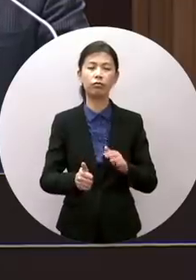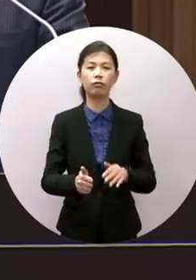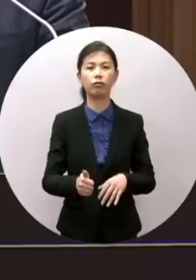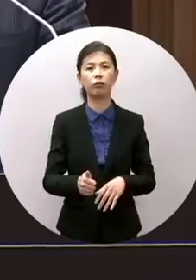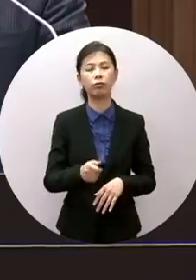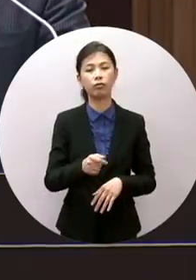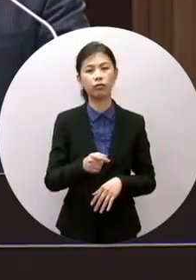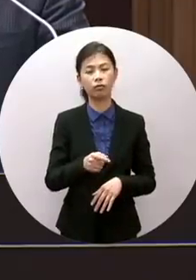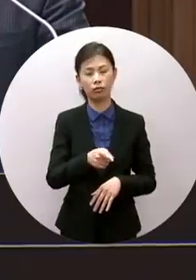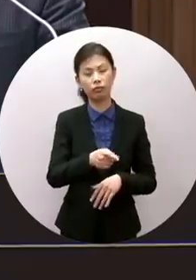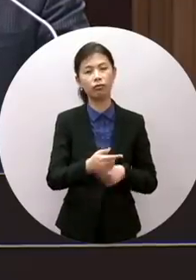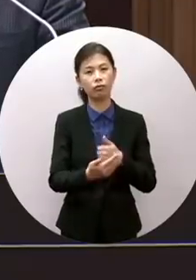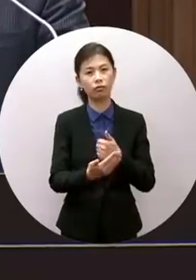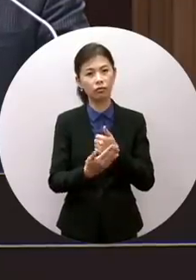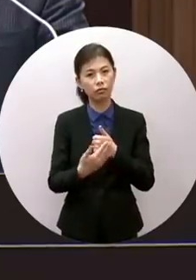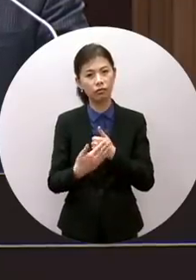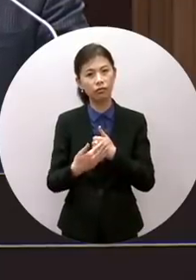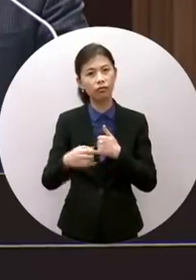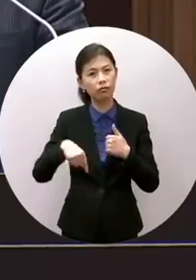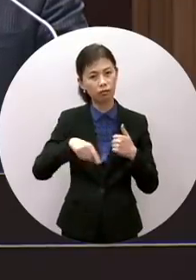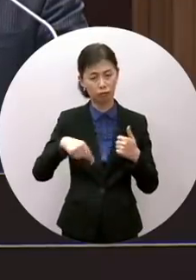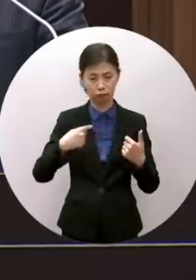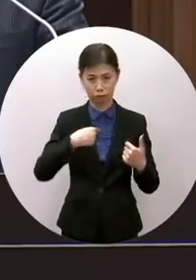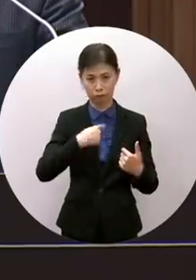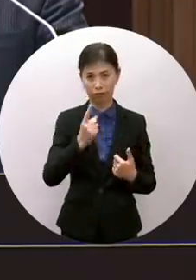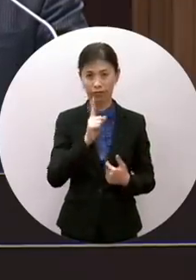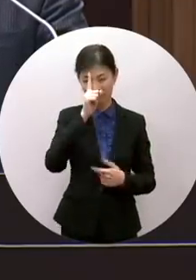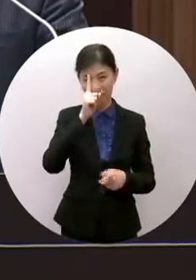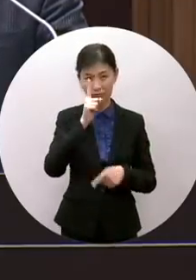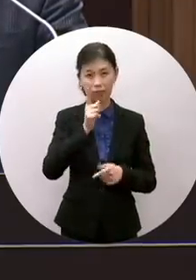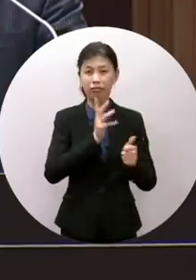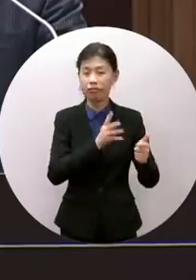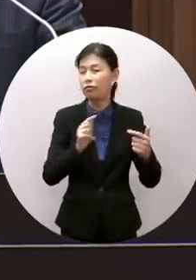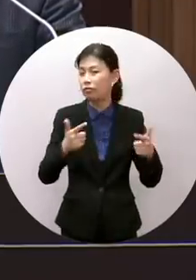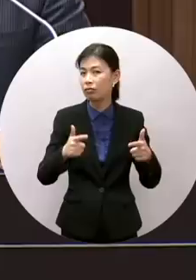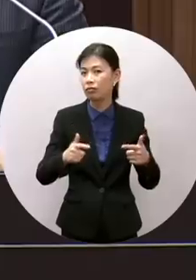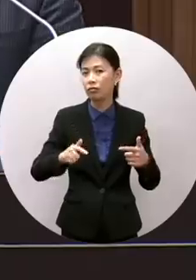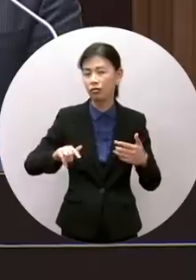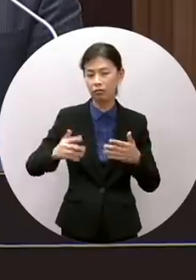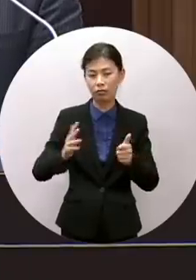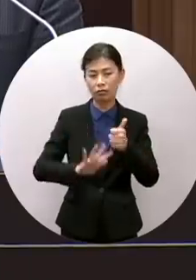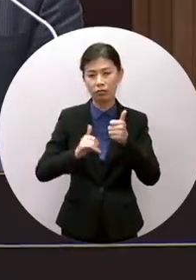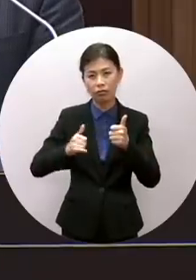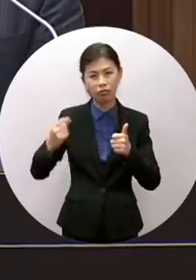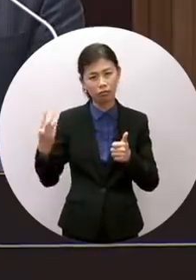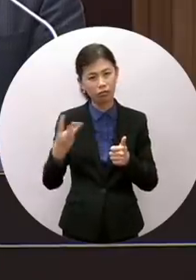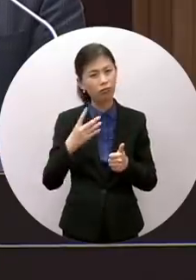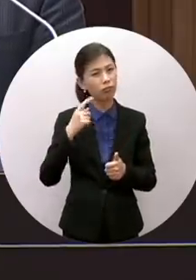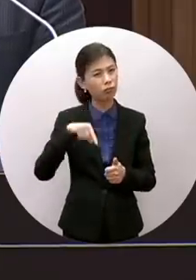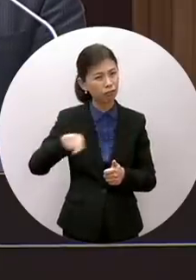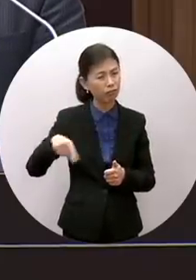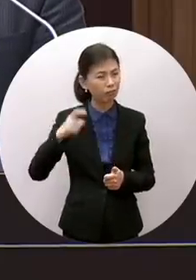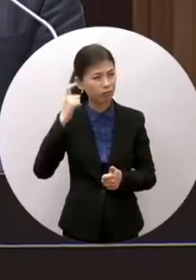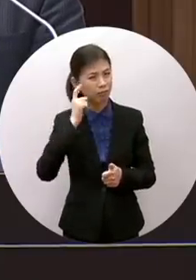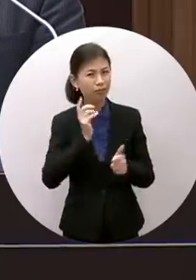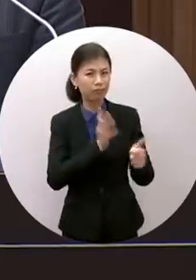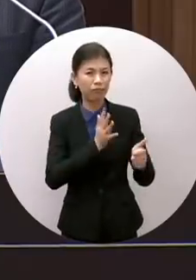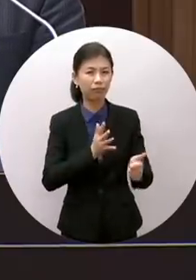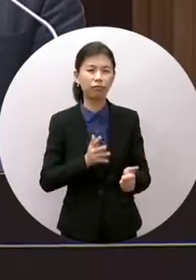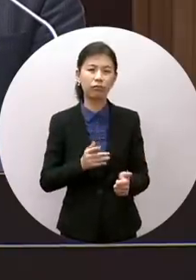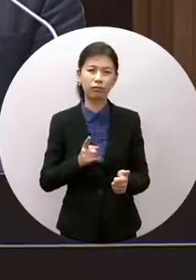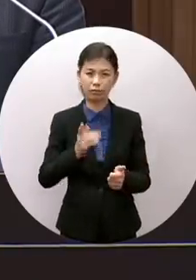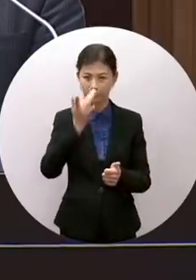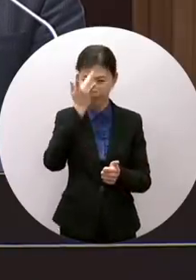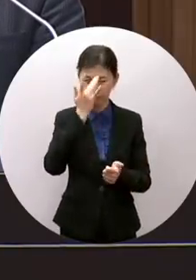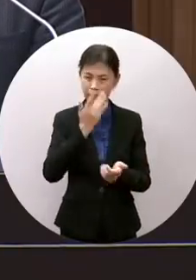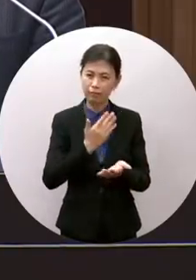你有机会帮我们呐、也就不是我一个人委员在问，有一些委员都在想这个事到底要该怎么解，